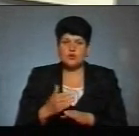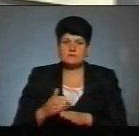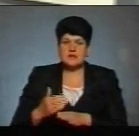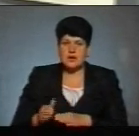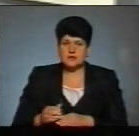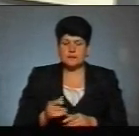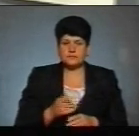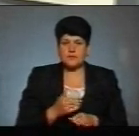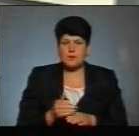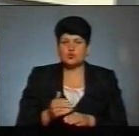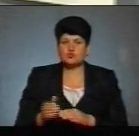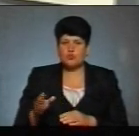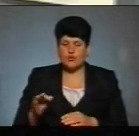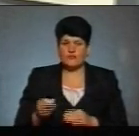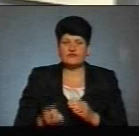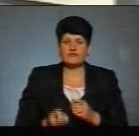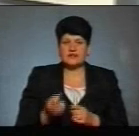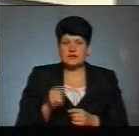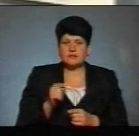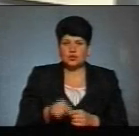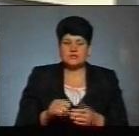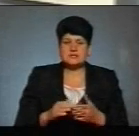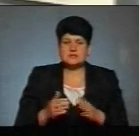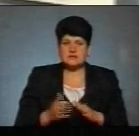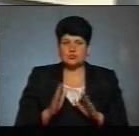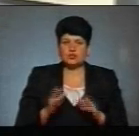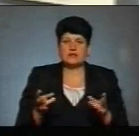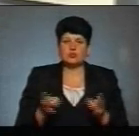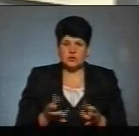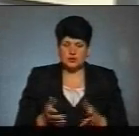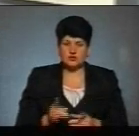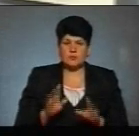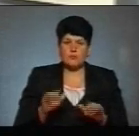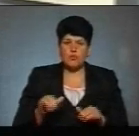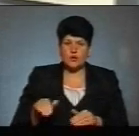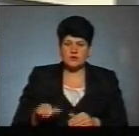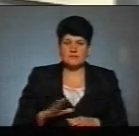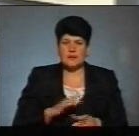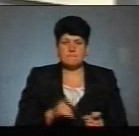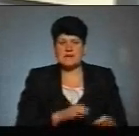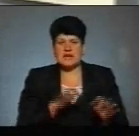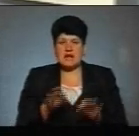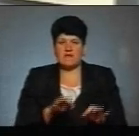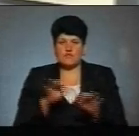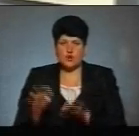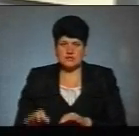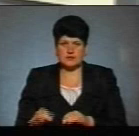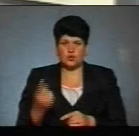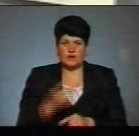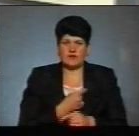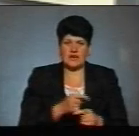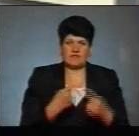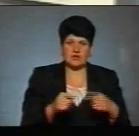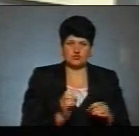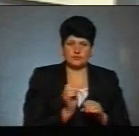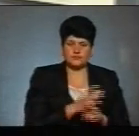поступово з виникненням тої чи іншої ситуації, якщо буде необхідність. Щоб ми потім, значить, їх не перевозили з одної лікарні в іншу. Значить, я